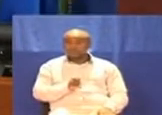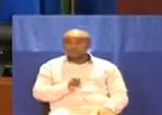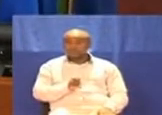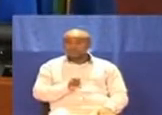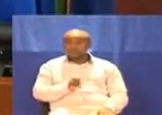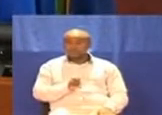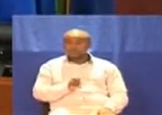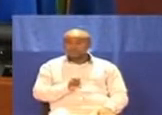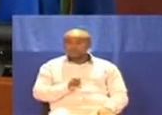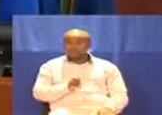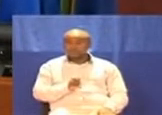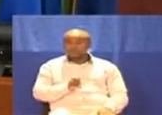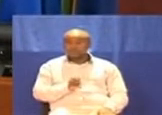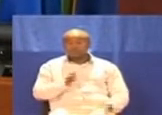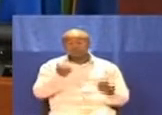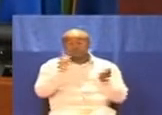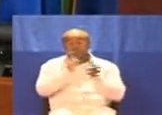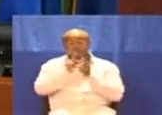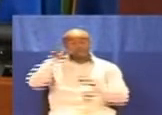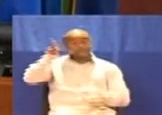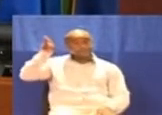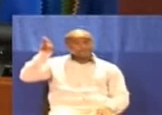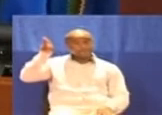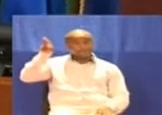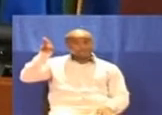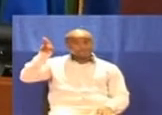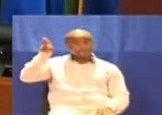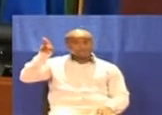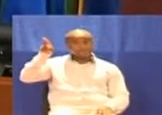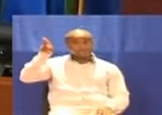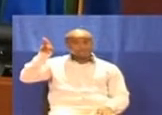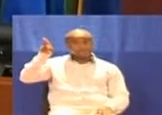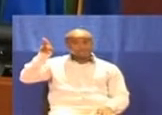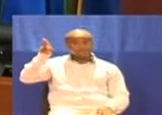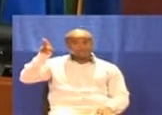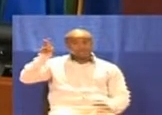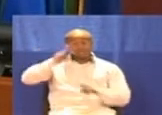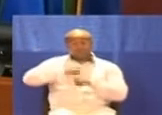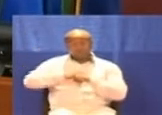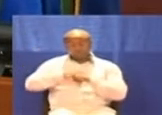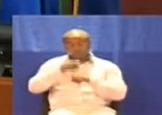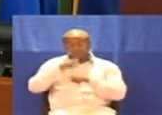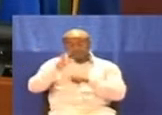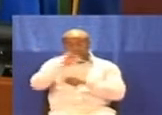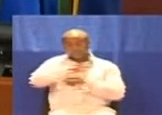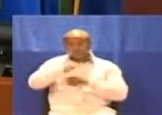tukutane kule Kikombo, kule ambako tumekuwa tukijenga shule yetu ya sekondari